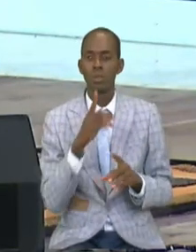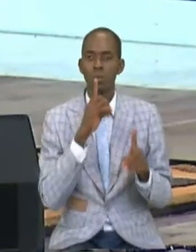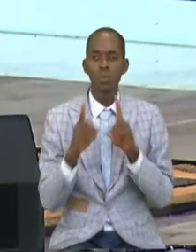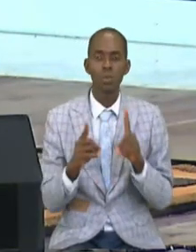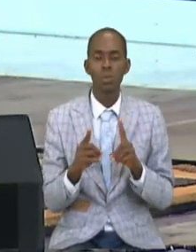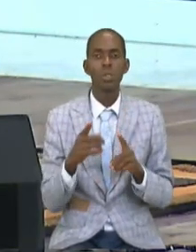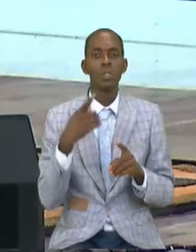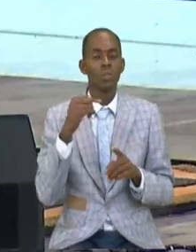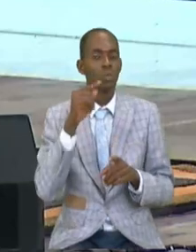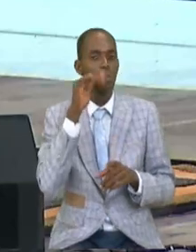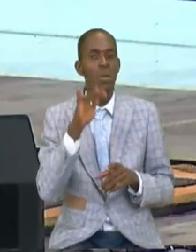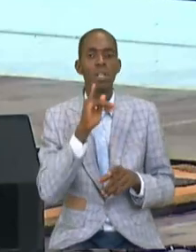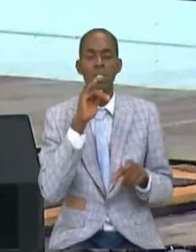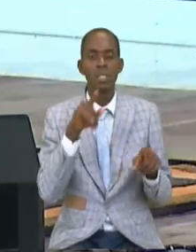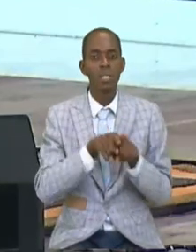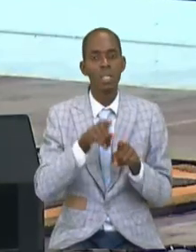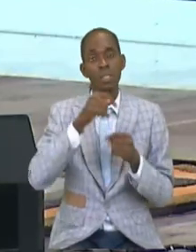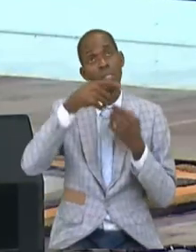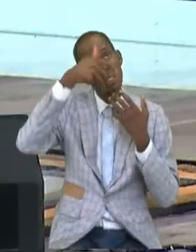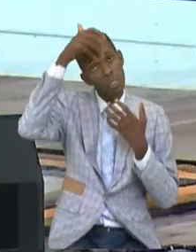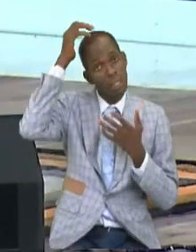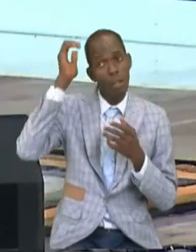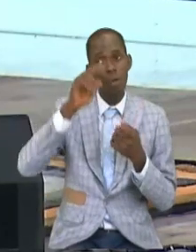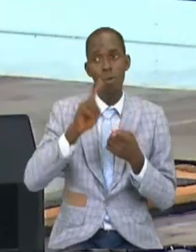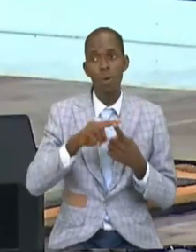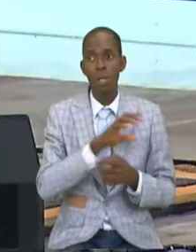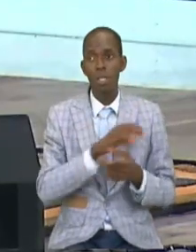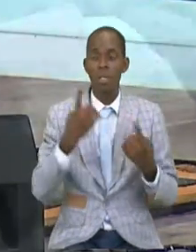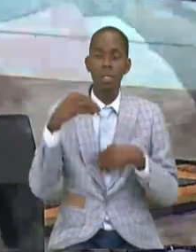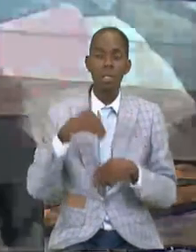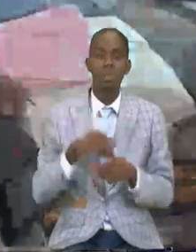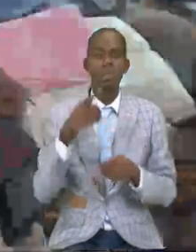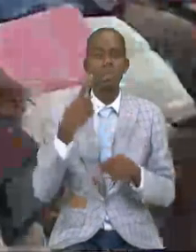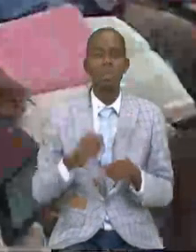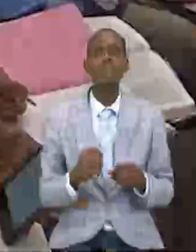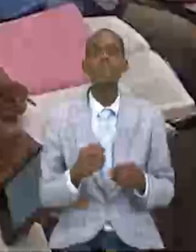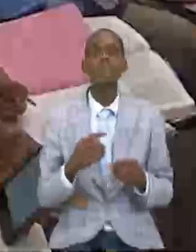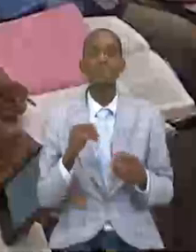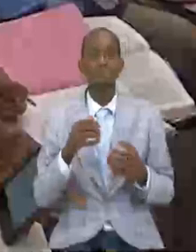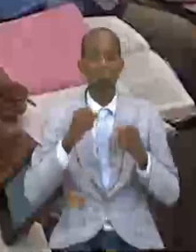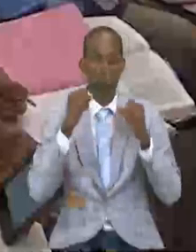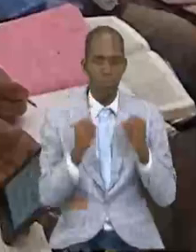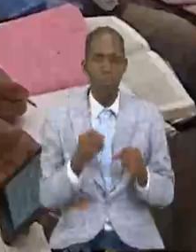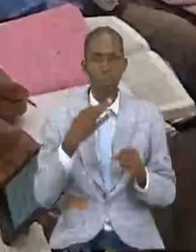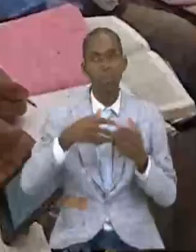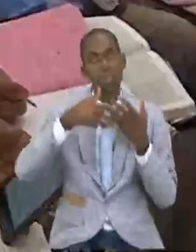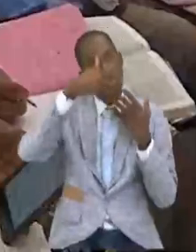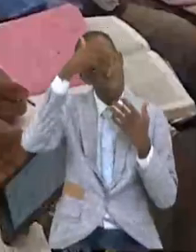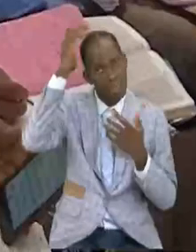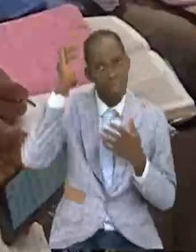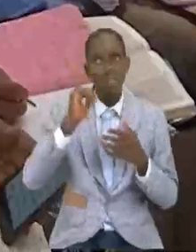est violente comme un lion. Dès que Christ entre là, la violence du lion est